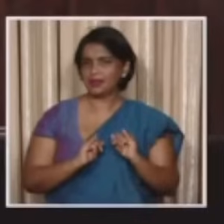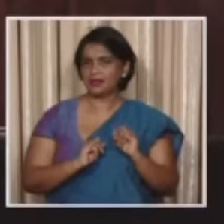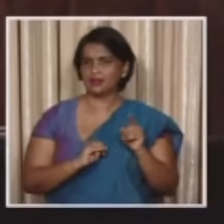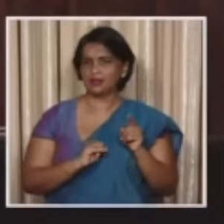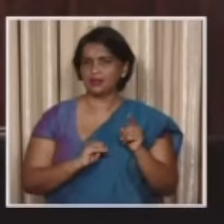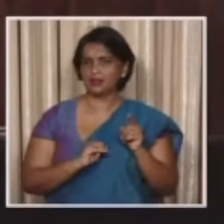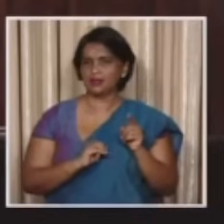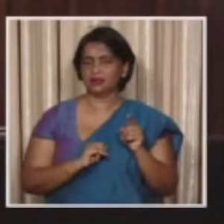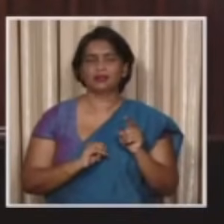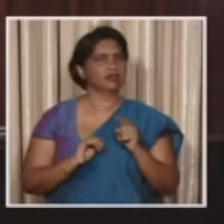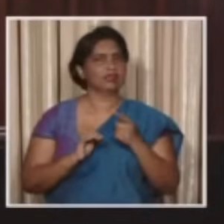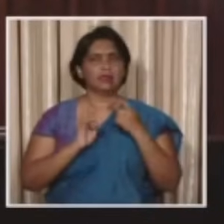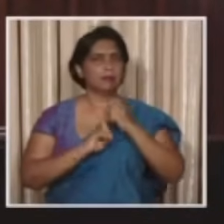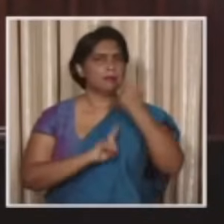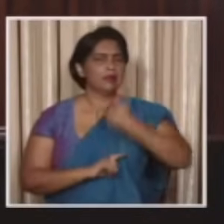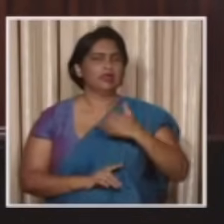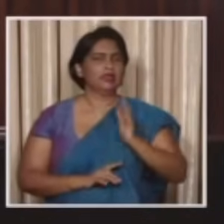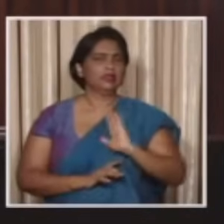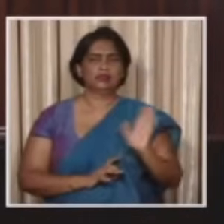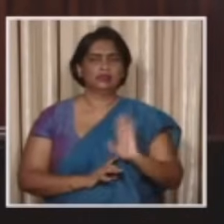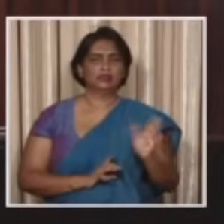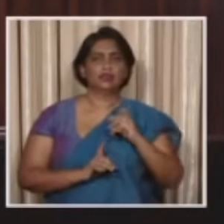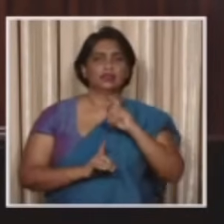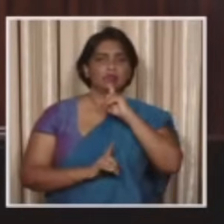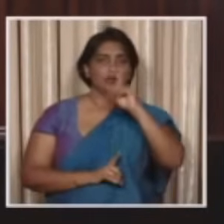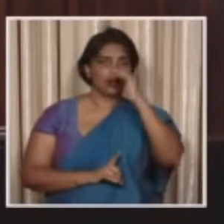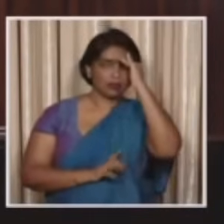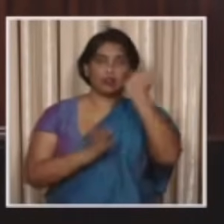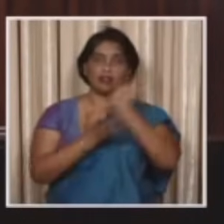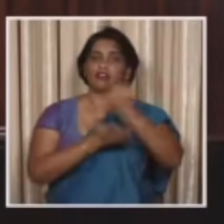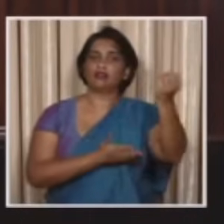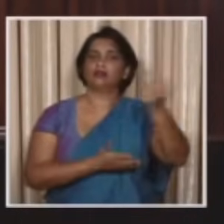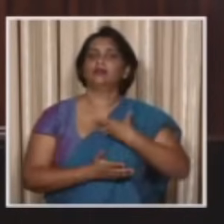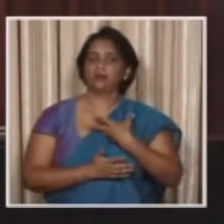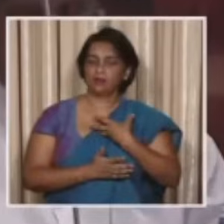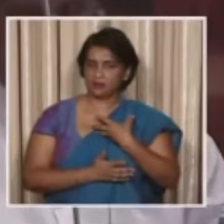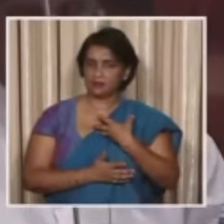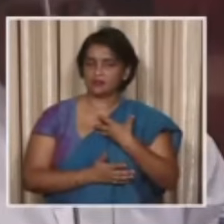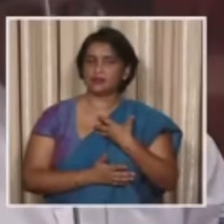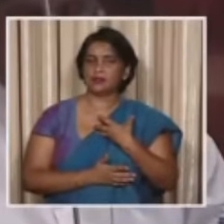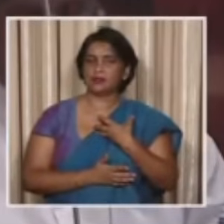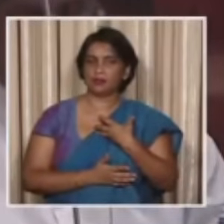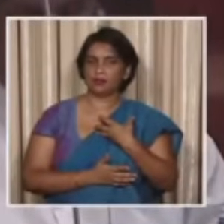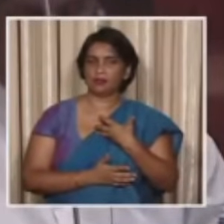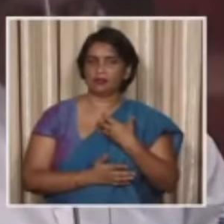පෞද්ගලික නෙමේ ගරු මන්ත්‍රීතුමා මේ කතානායකවරයාට වාපු ලියුම්. එතකොට